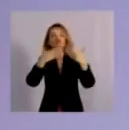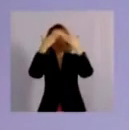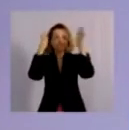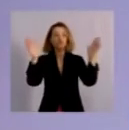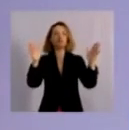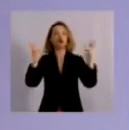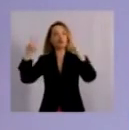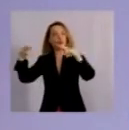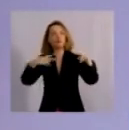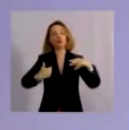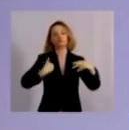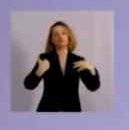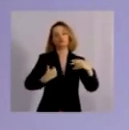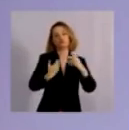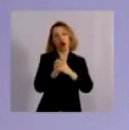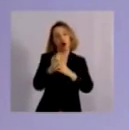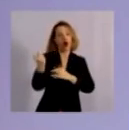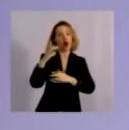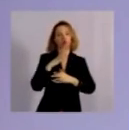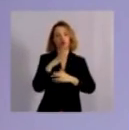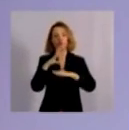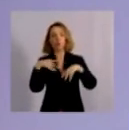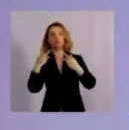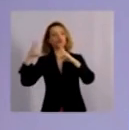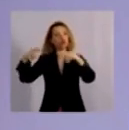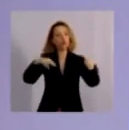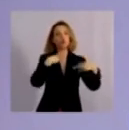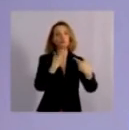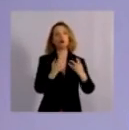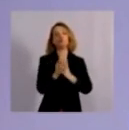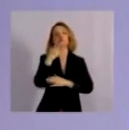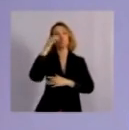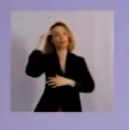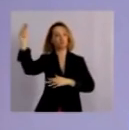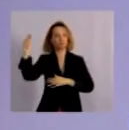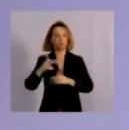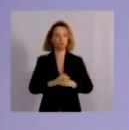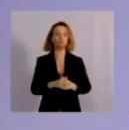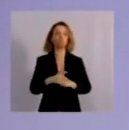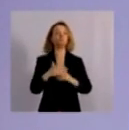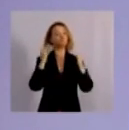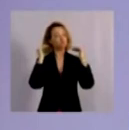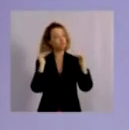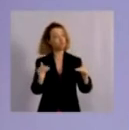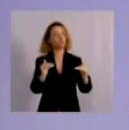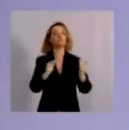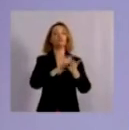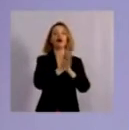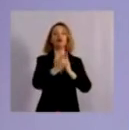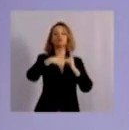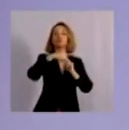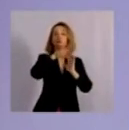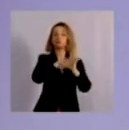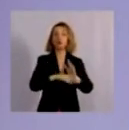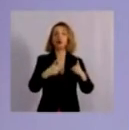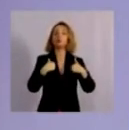ανθρώπους. Αλλά πάνω απ' όλα, ο Εράσμους ήταν και πιστεύω ότι παραμένει ο πιο